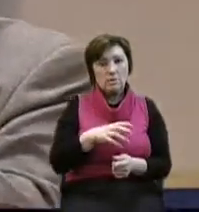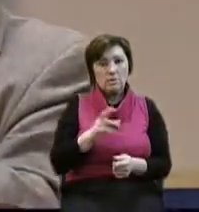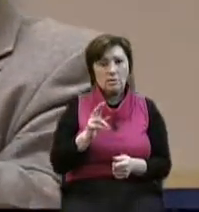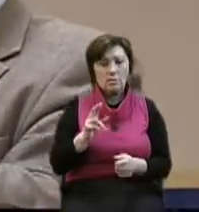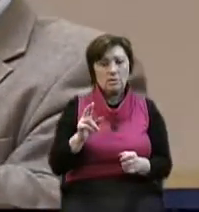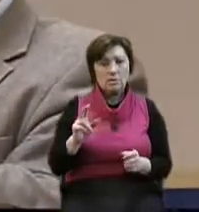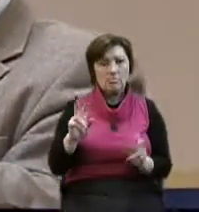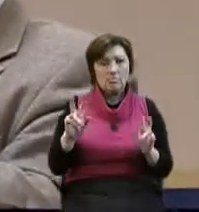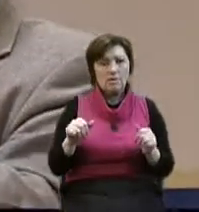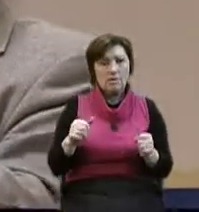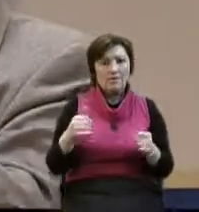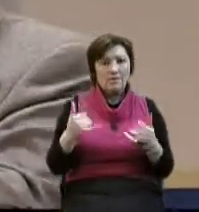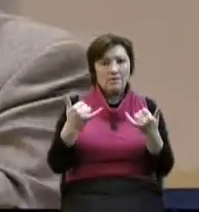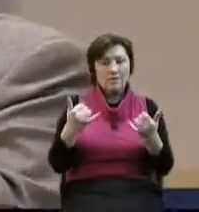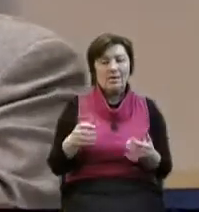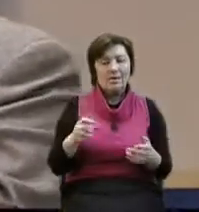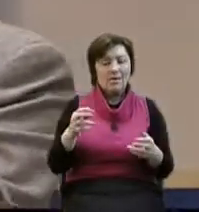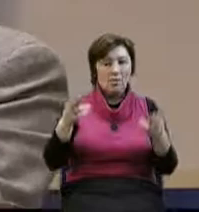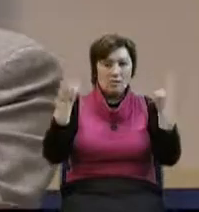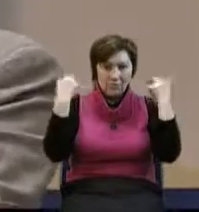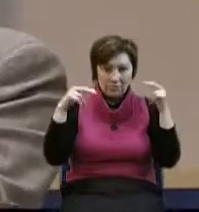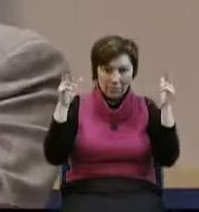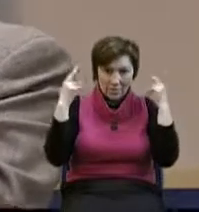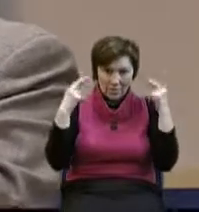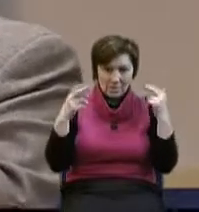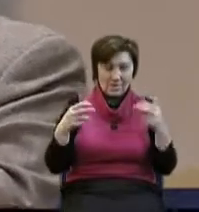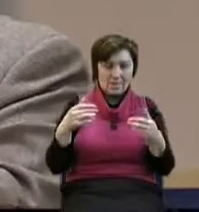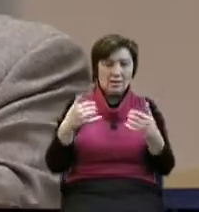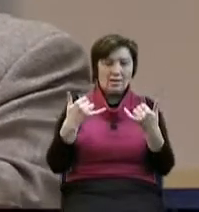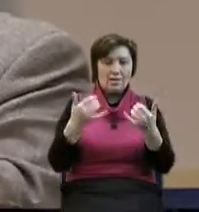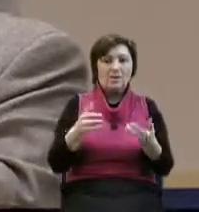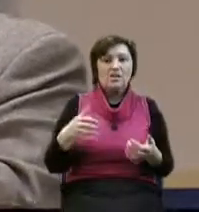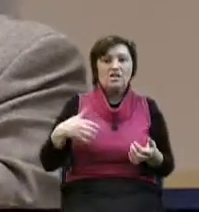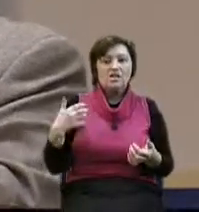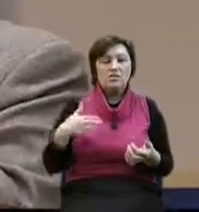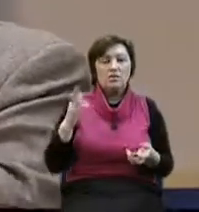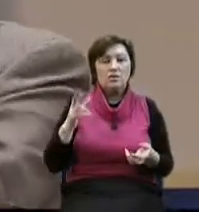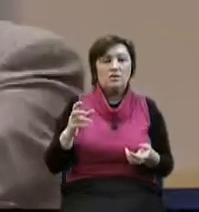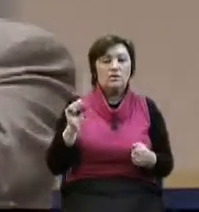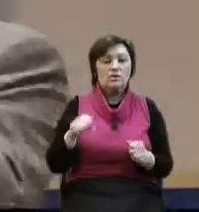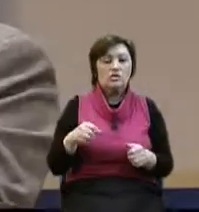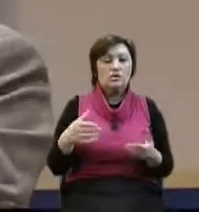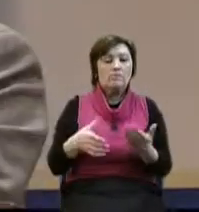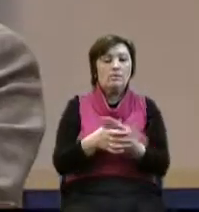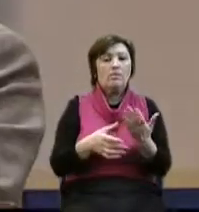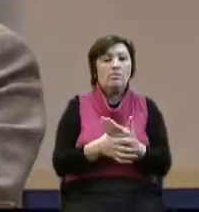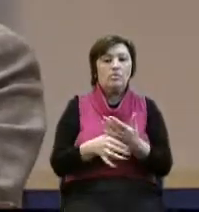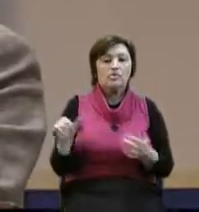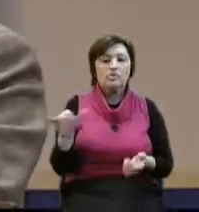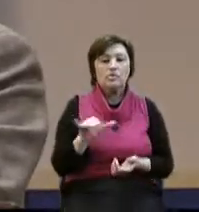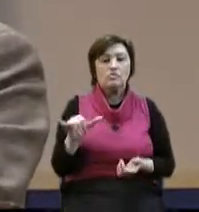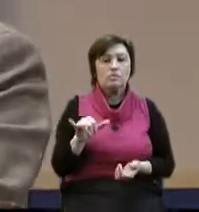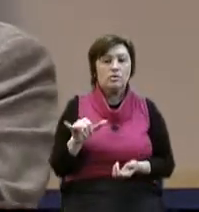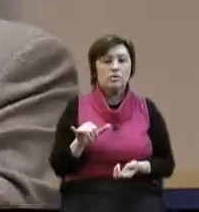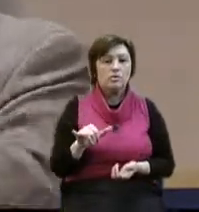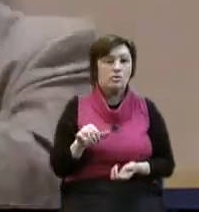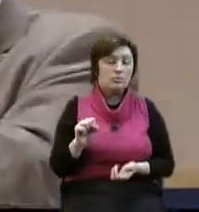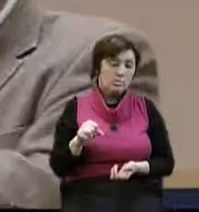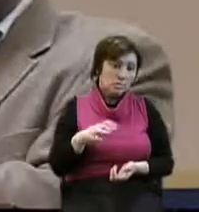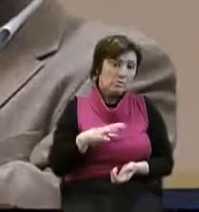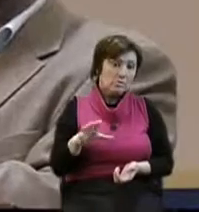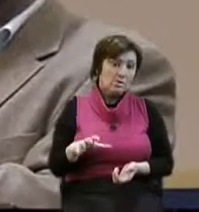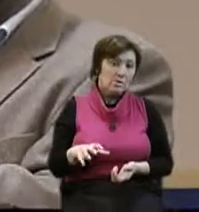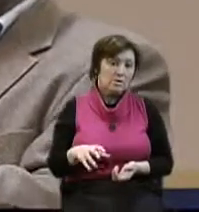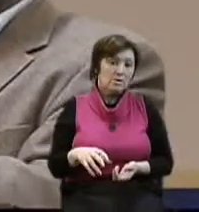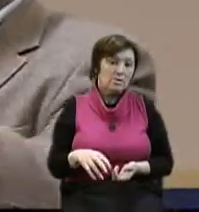для овец, для животных, которым можно помочь в день субботний, если с ними случилась какая-то беда. Упала,